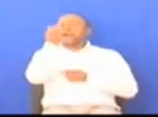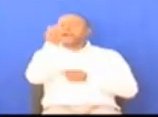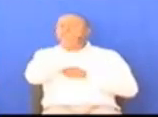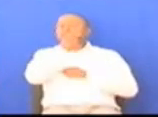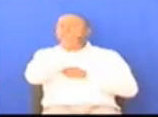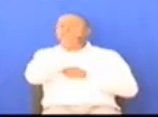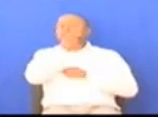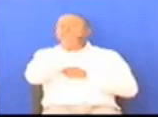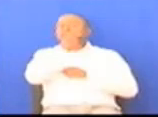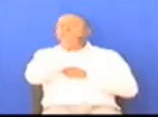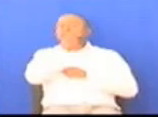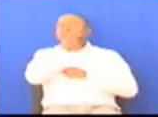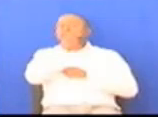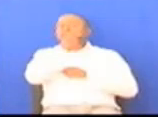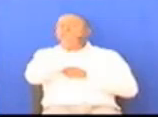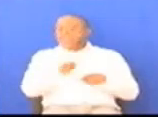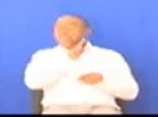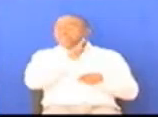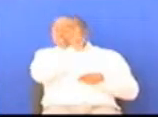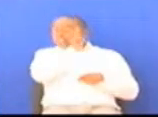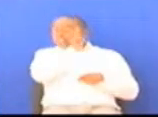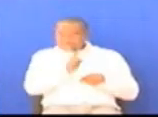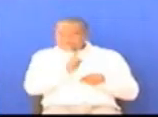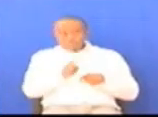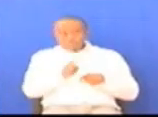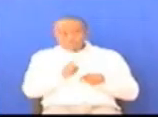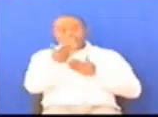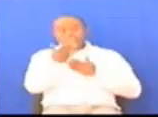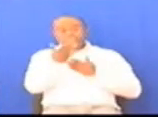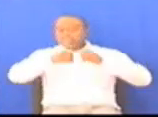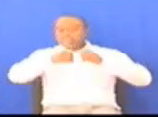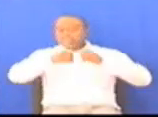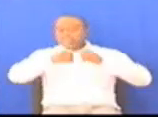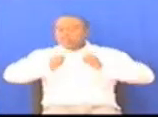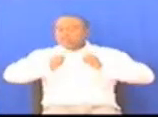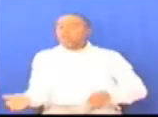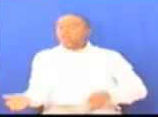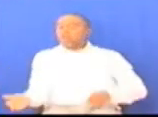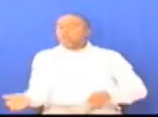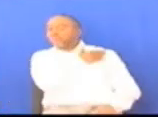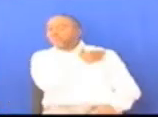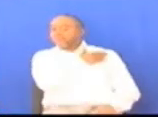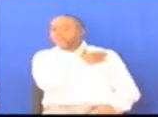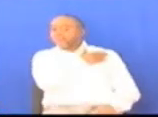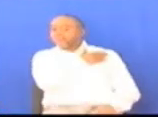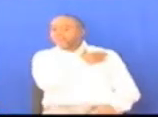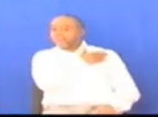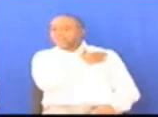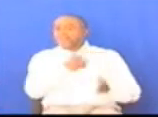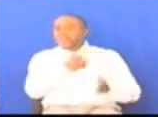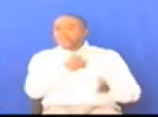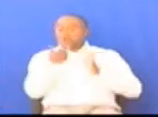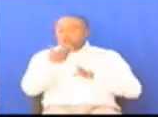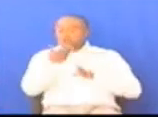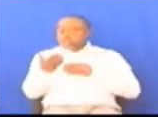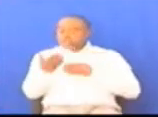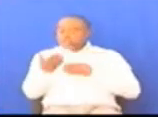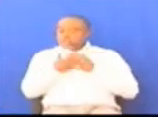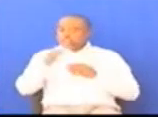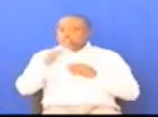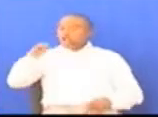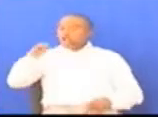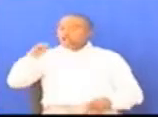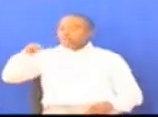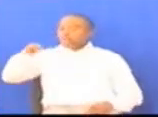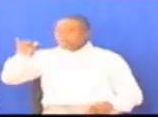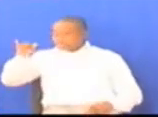is not Sultanate of Tanzania. Kama umezoea Oman kwenye